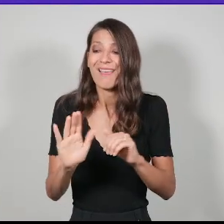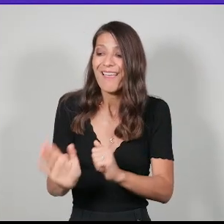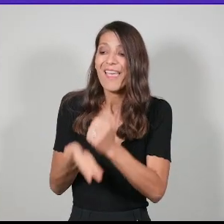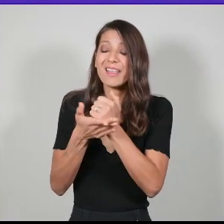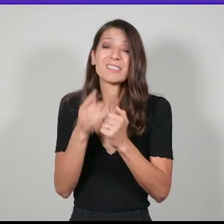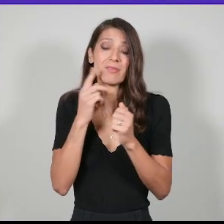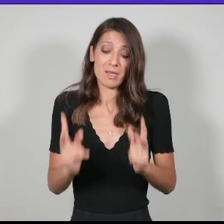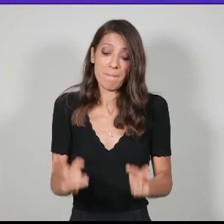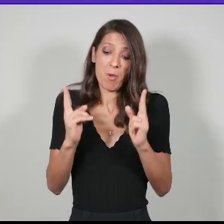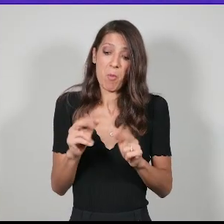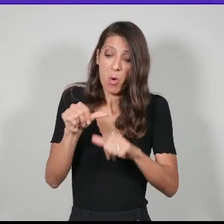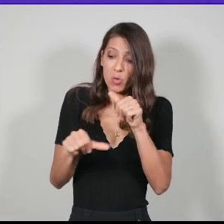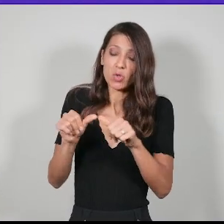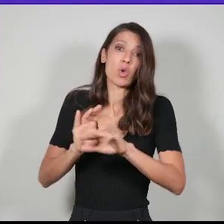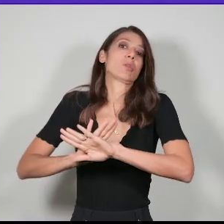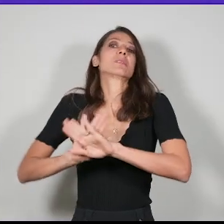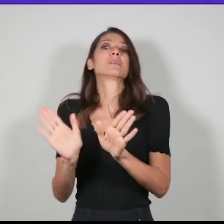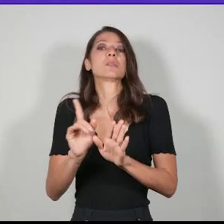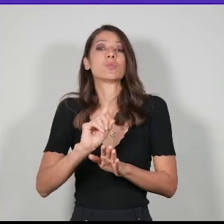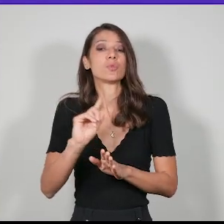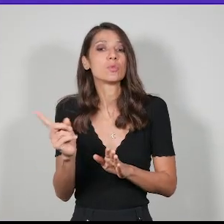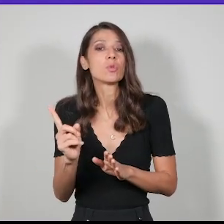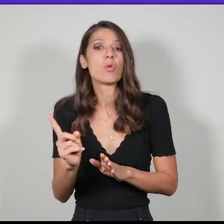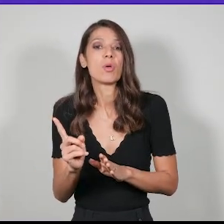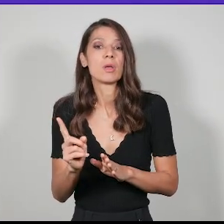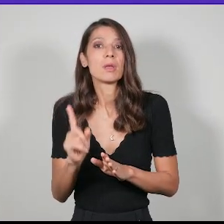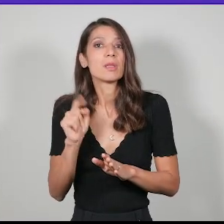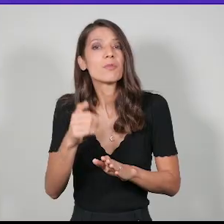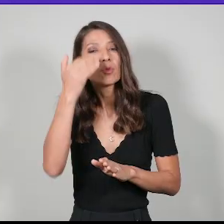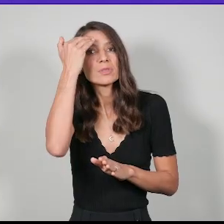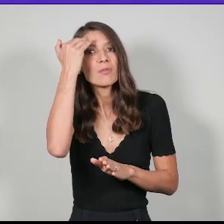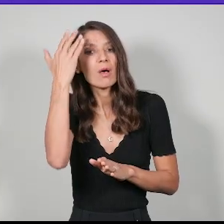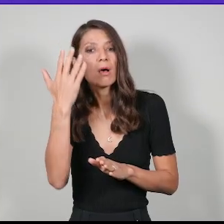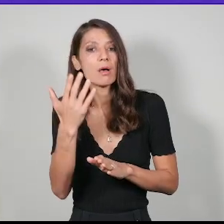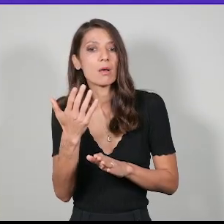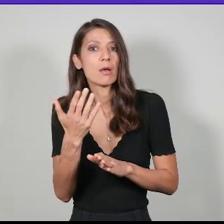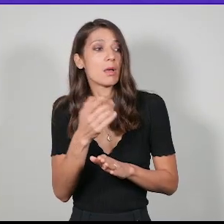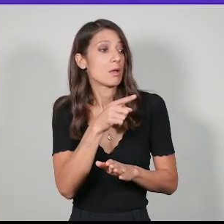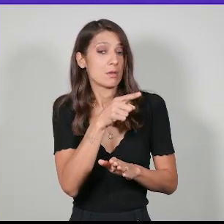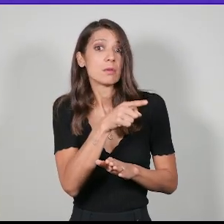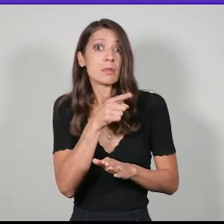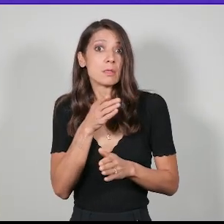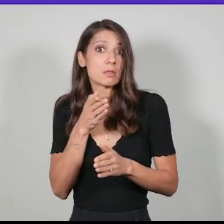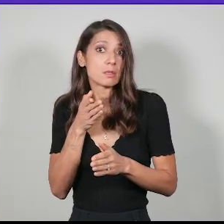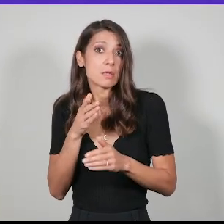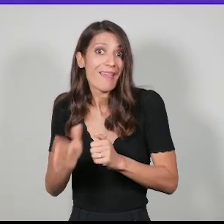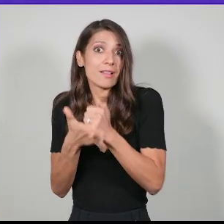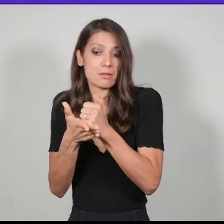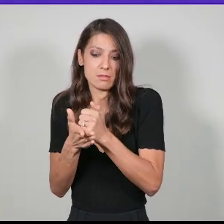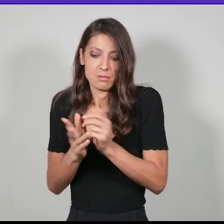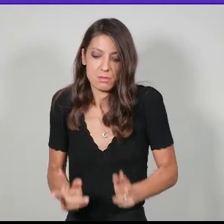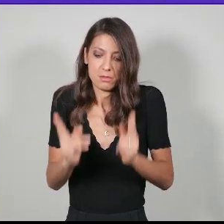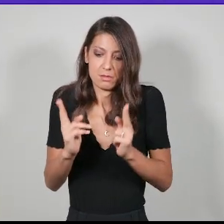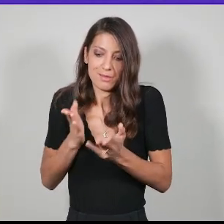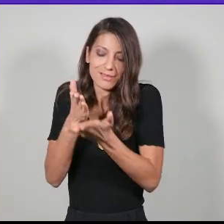moment précis, et donc c'est comprendre déjà quand est-ce que l'aide intervient, et notamment sur des